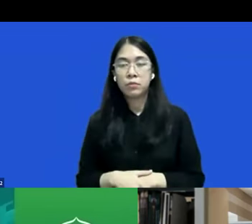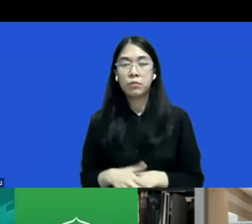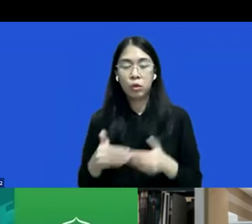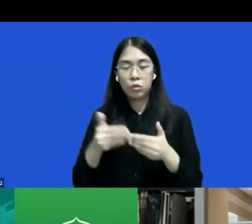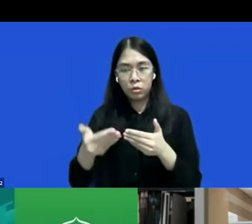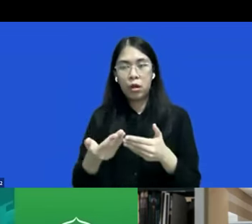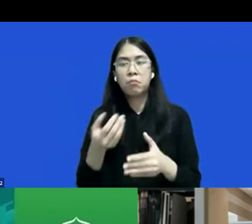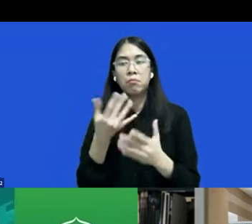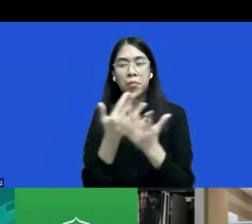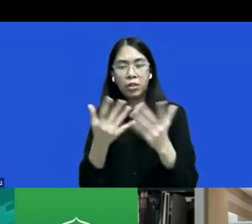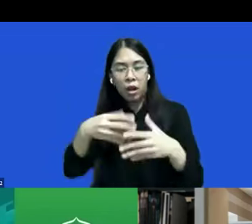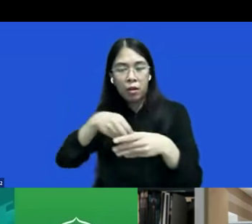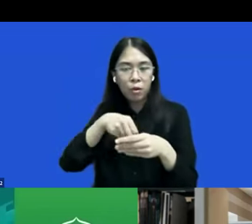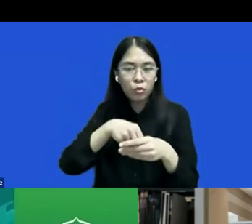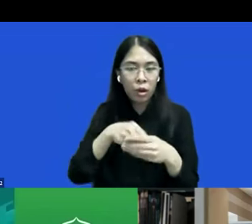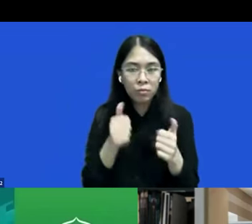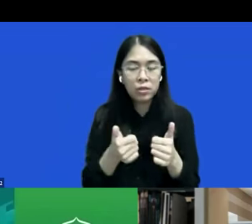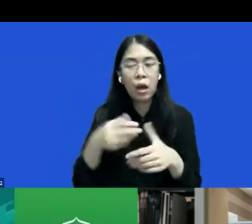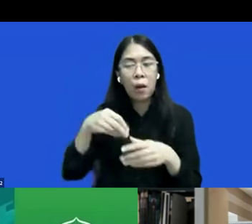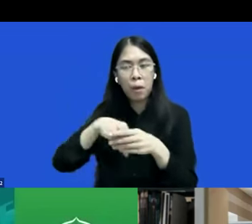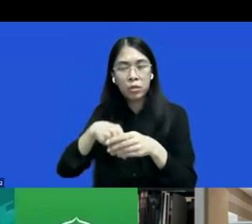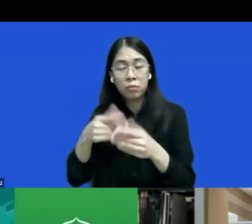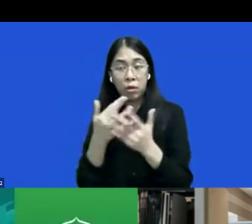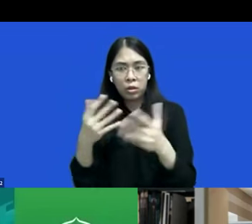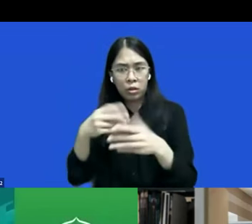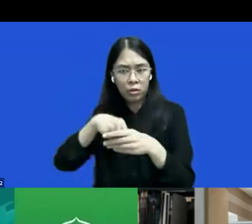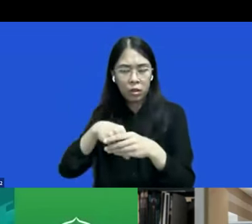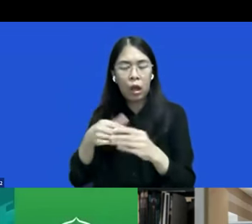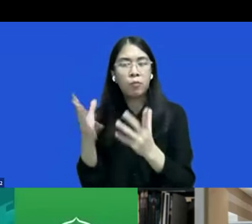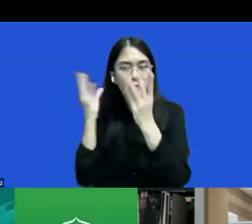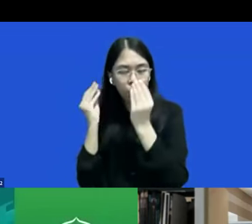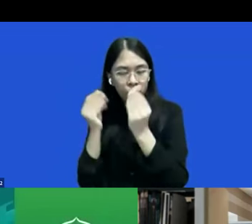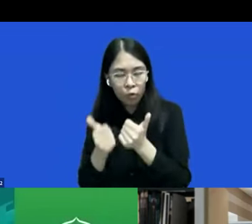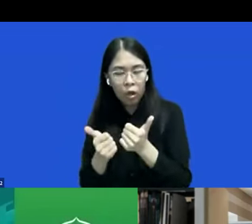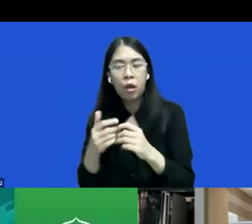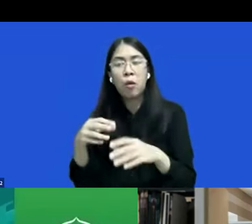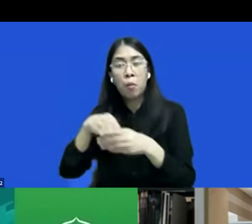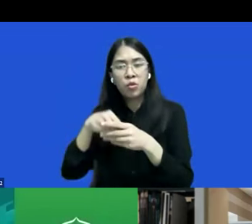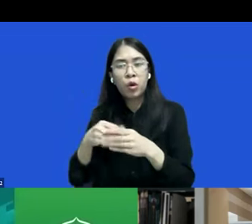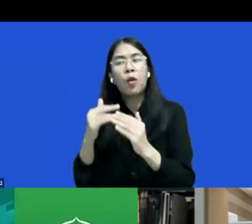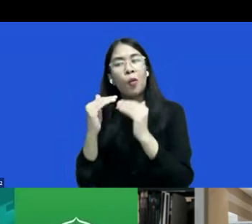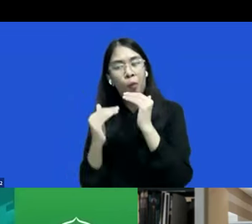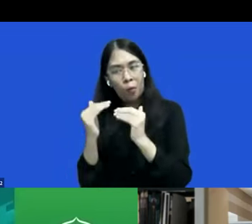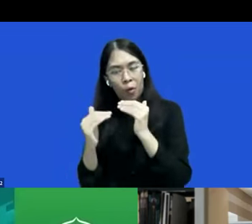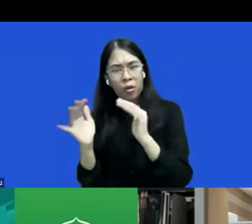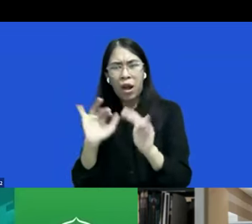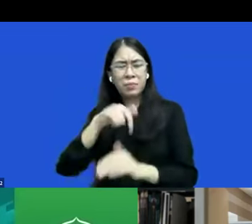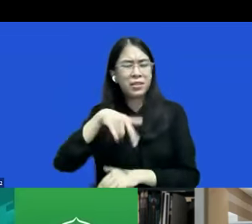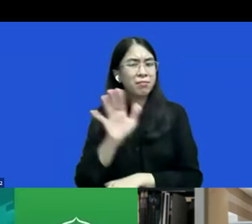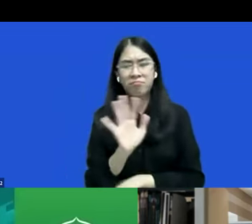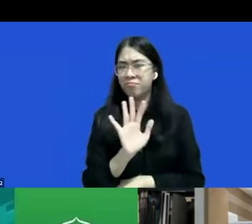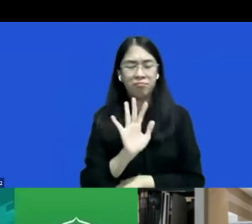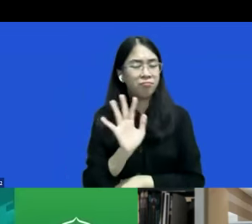masukan, didengarkan masukannya, dan kemudian dipertimbangkan masukannya, sehingga tidak seperti hari